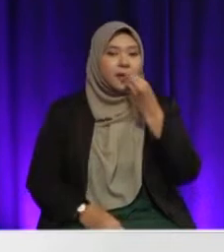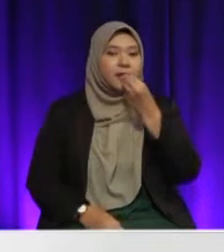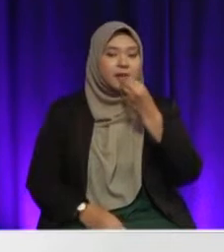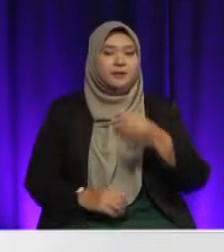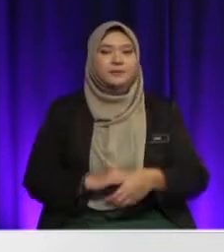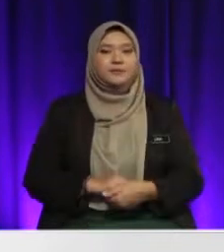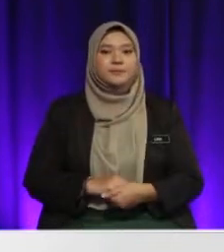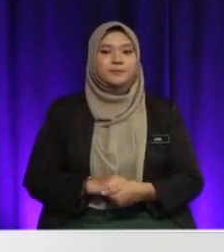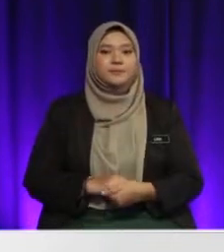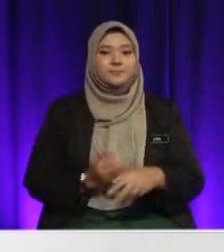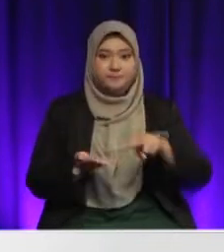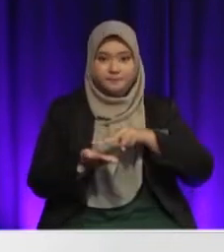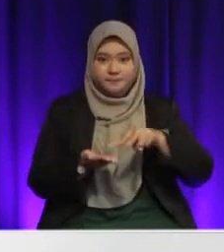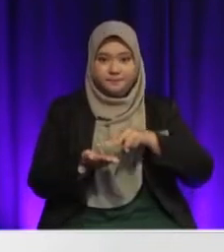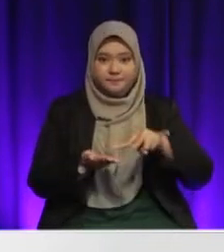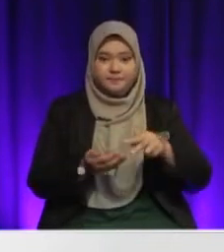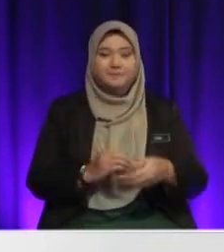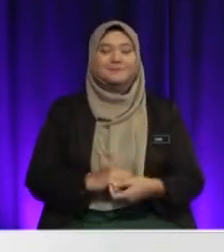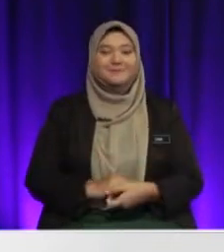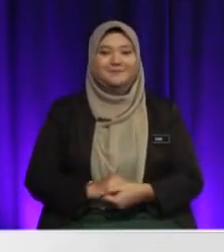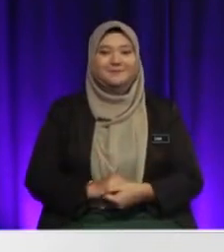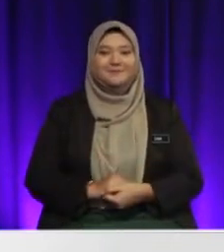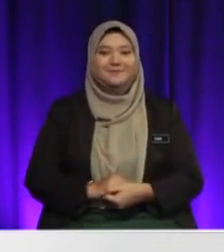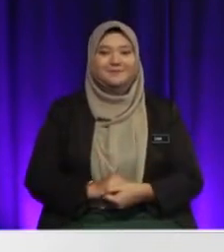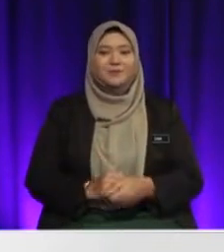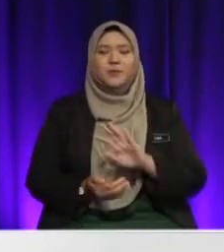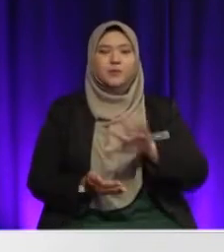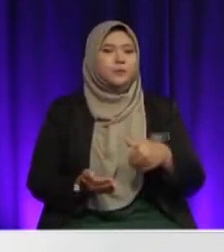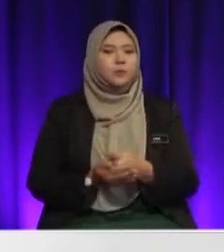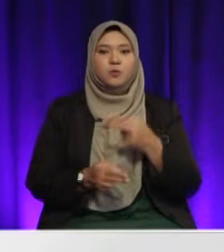bege daging lembu dan air sekali kita ada di ayam